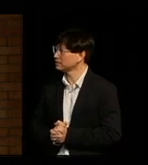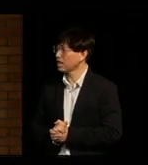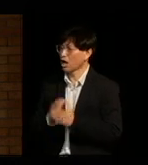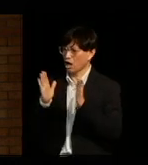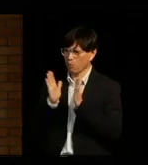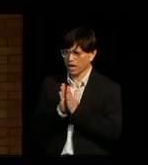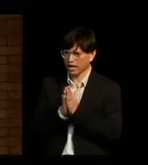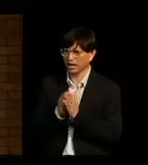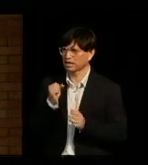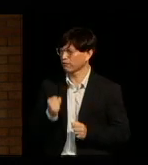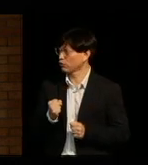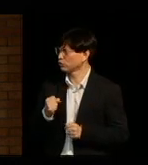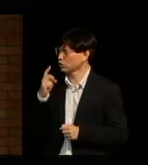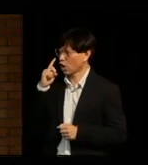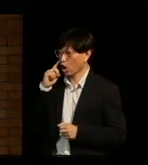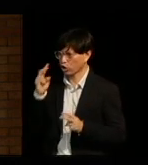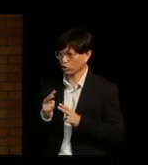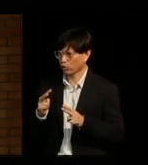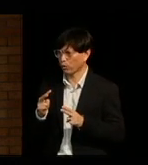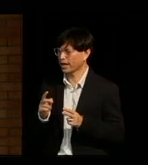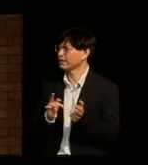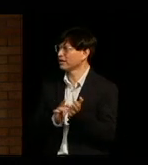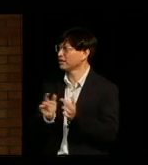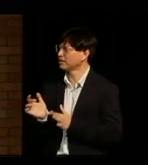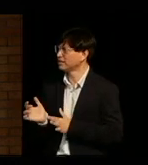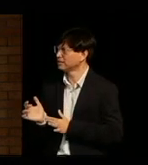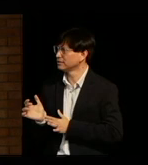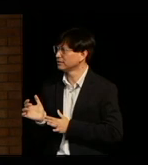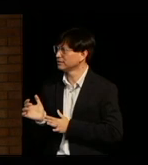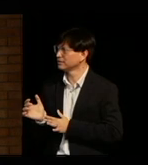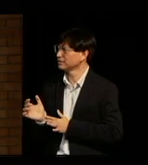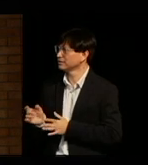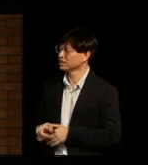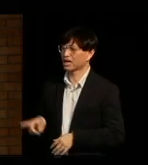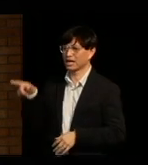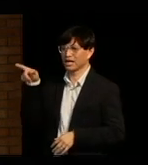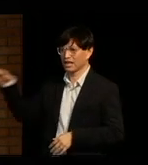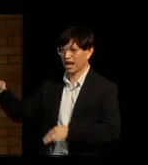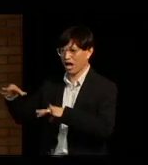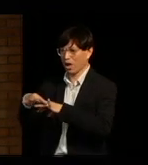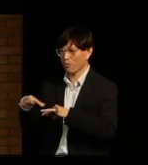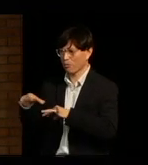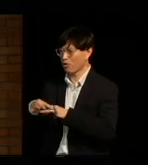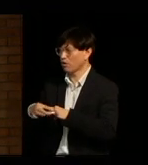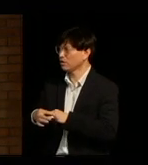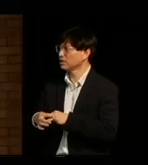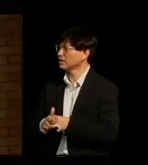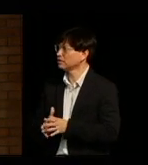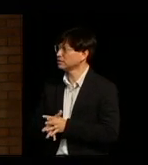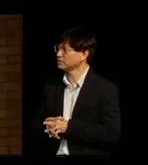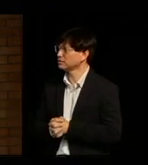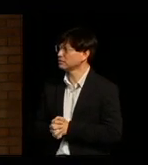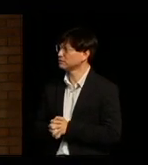eccetera Poi ho incontrato il Signore mi ha mha mandato Quest petta come strumento e per entrare nel mondo